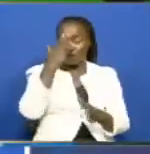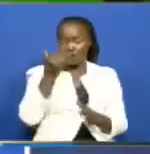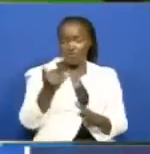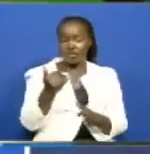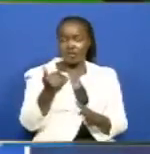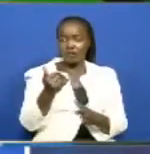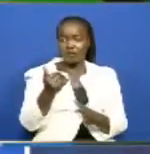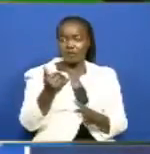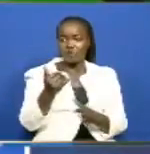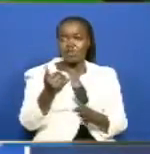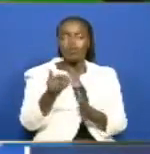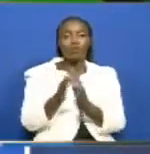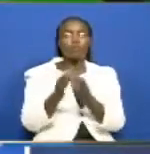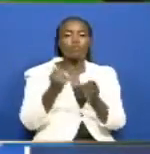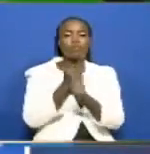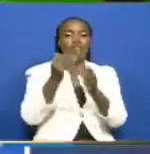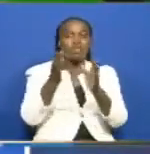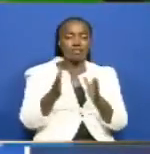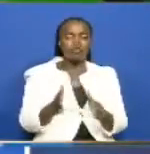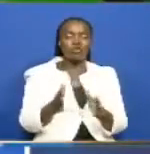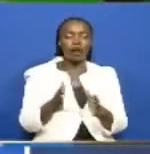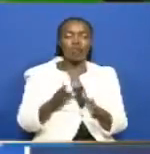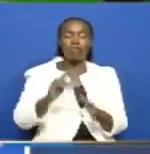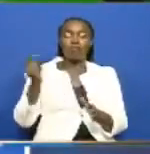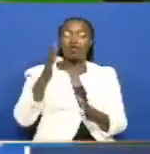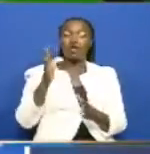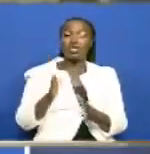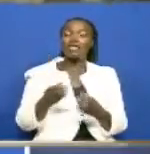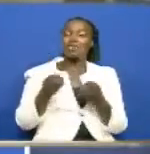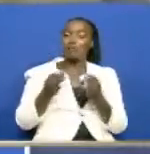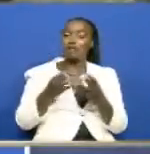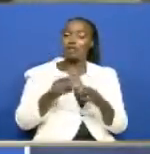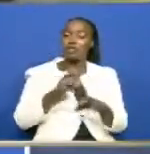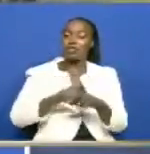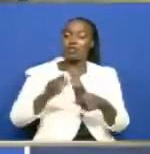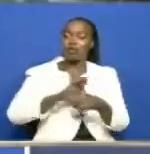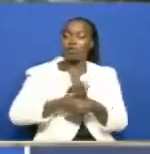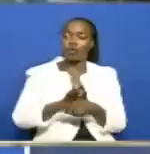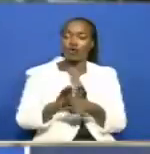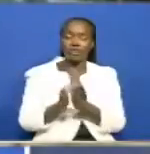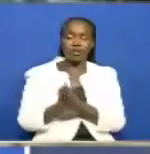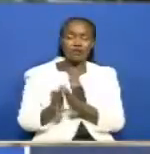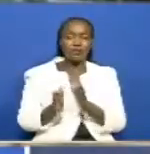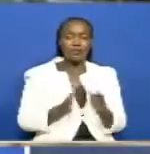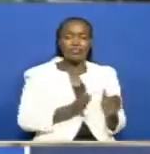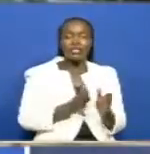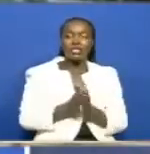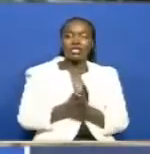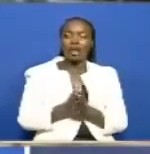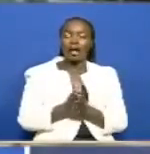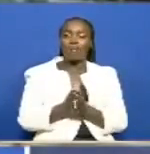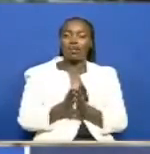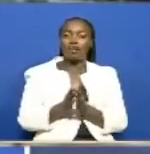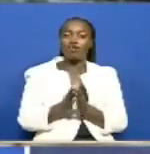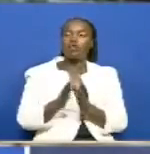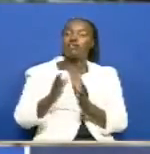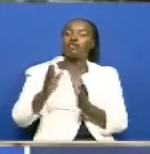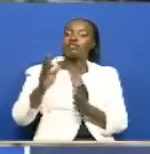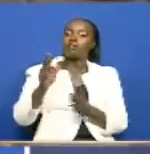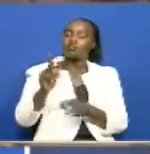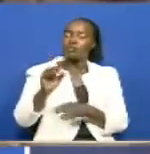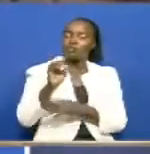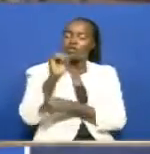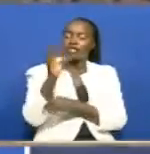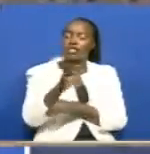become a lifeline for many Kenyans during this pandemic. Hatimaye, halmashauri ya unyunyizaji mashamba maji imetenga